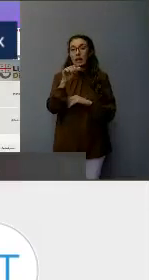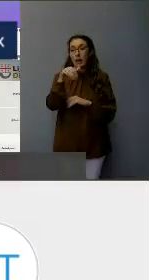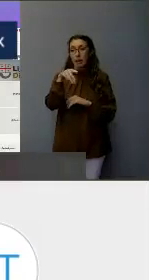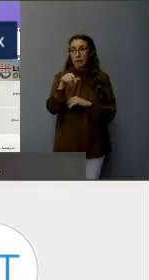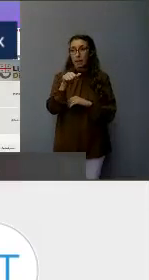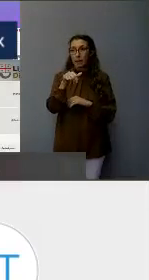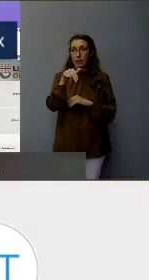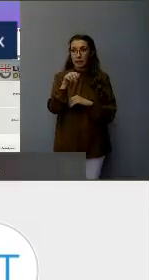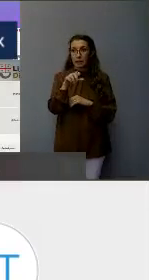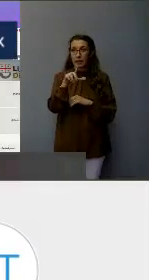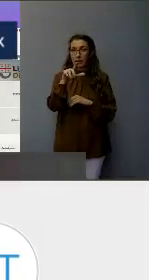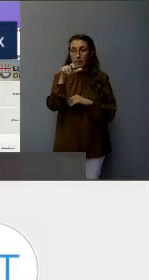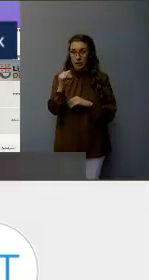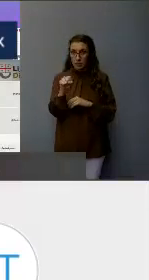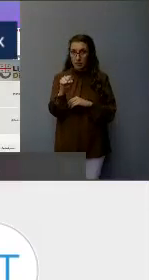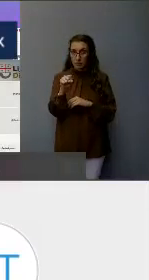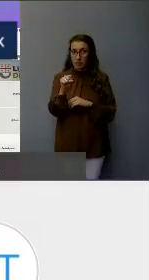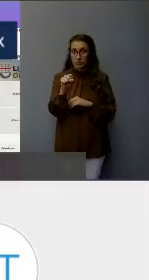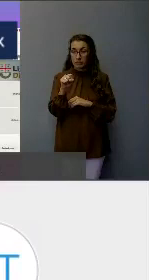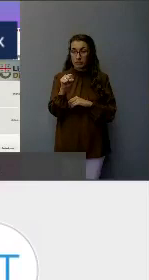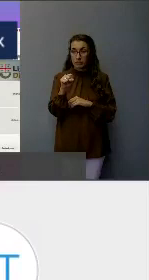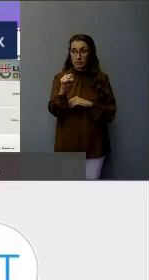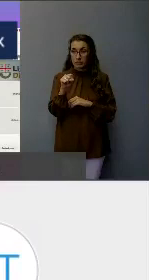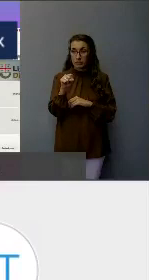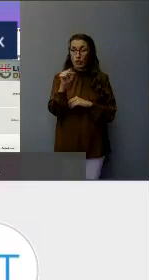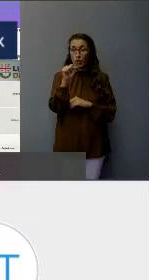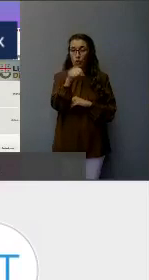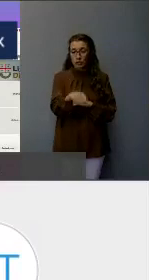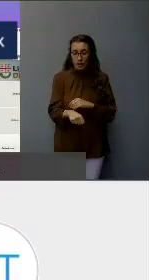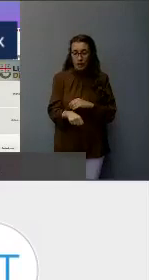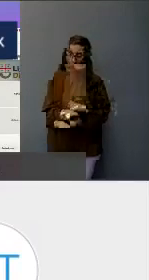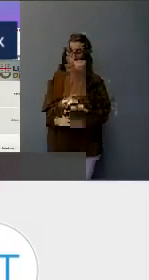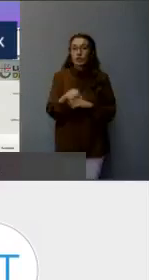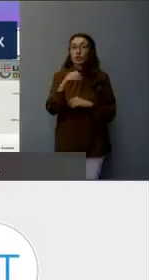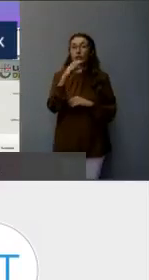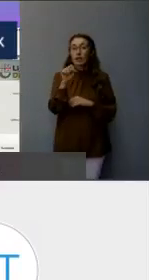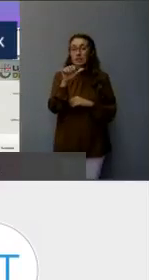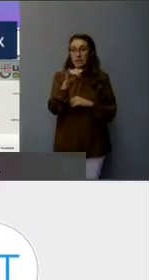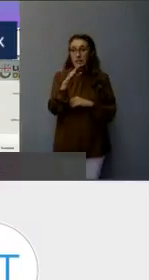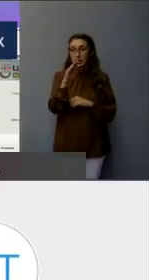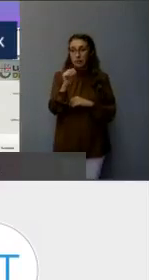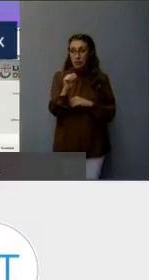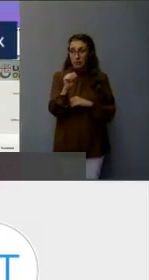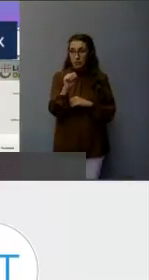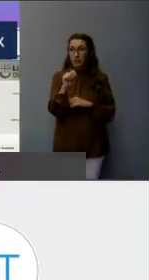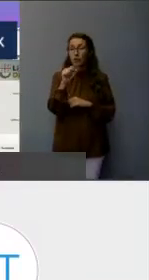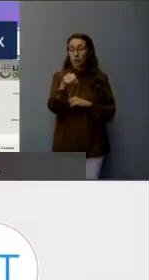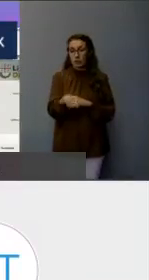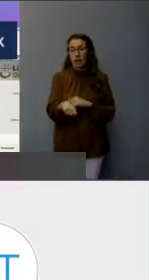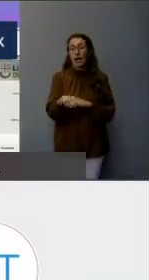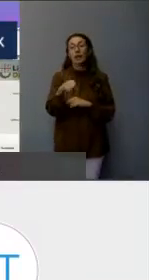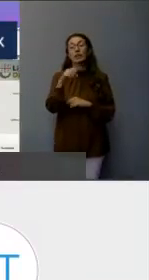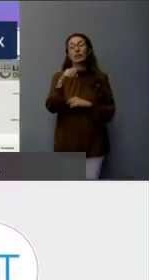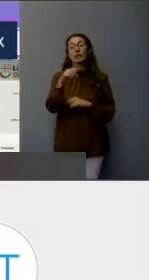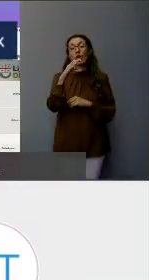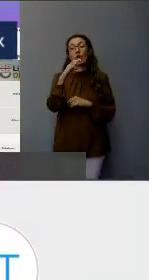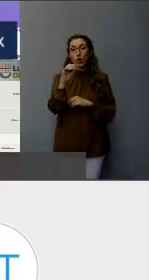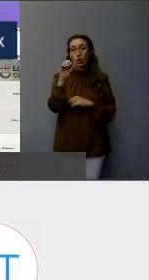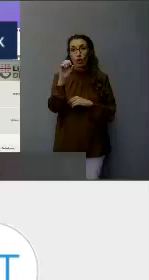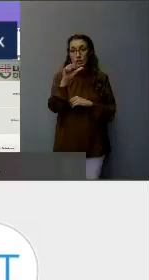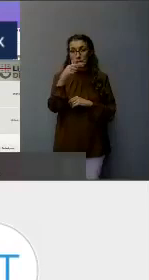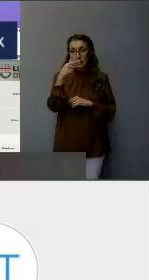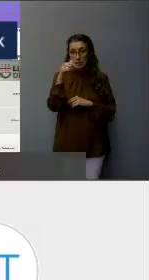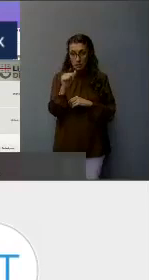campanella ario consigliere cassiba contrario consigliere